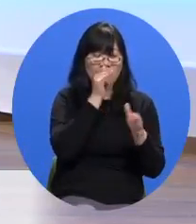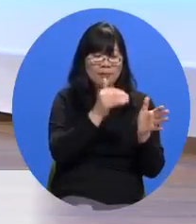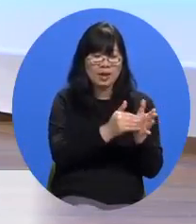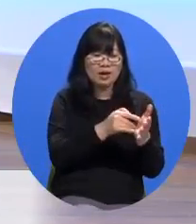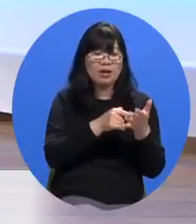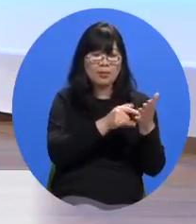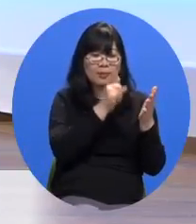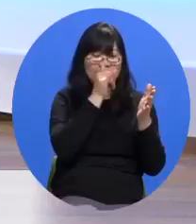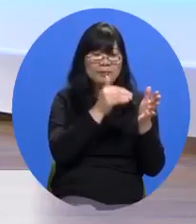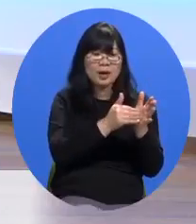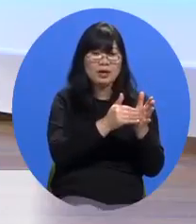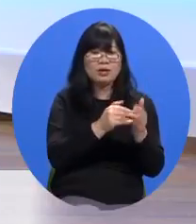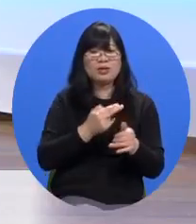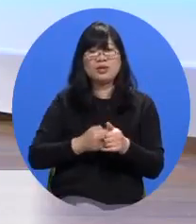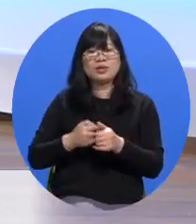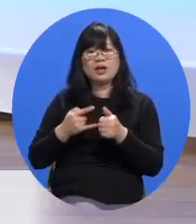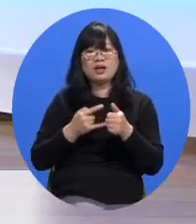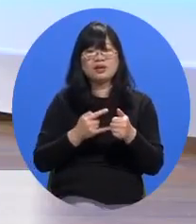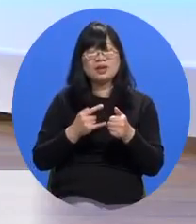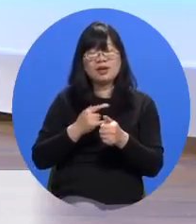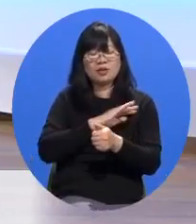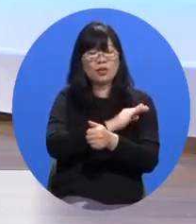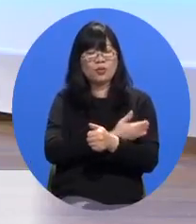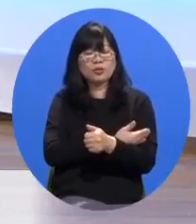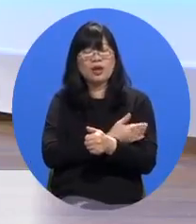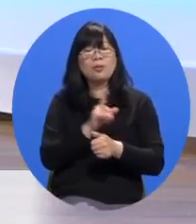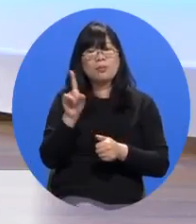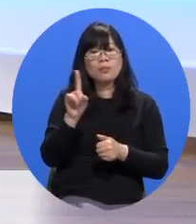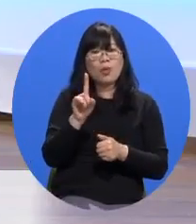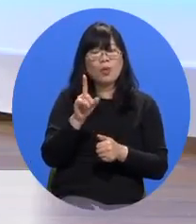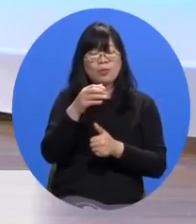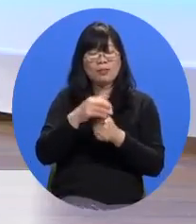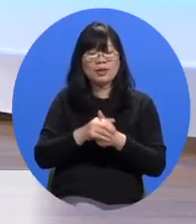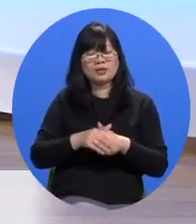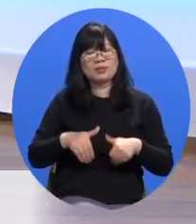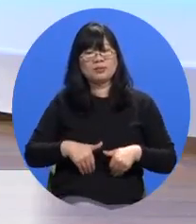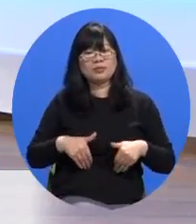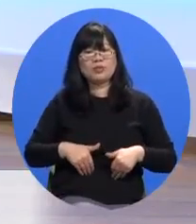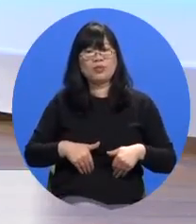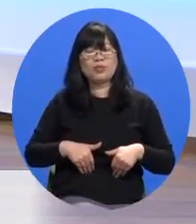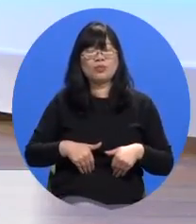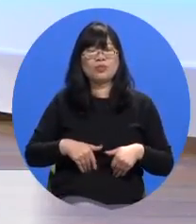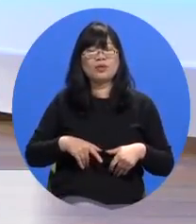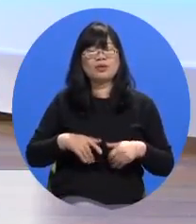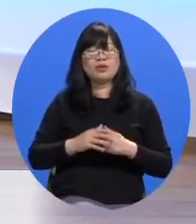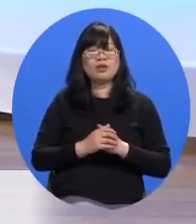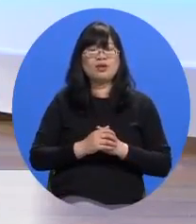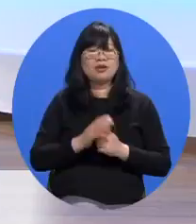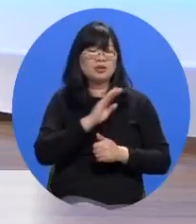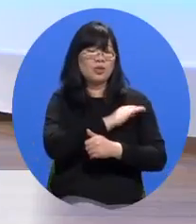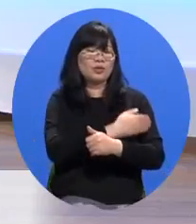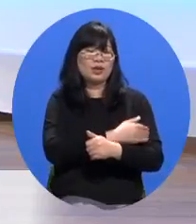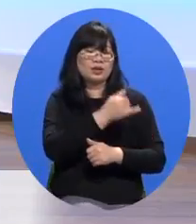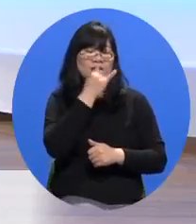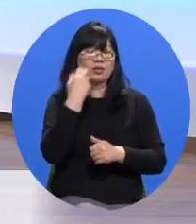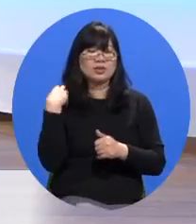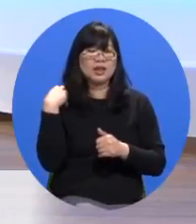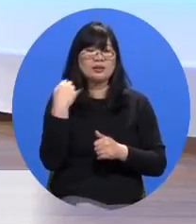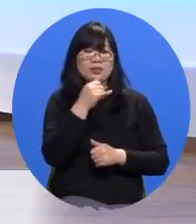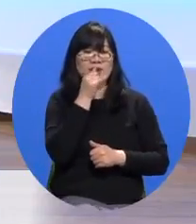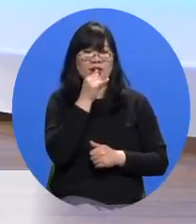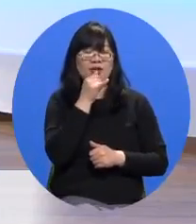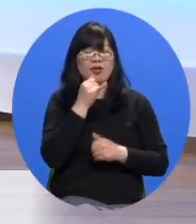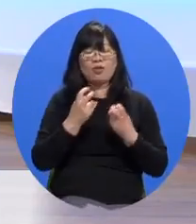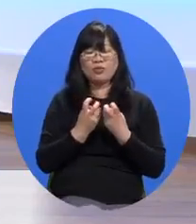되는데 이 교사들에게 어떤 권한을 부여를 해야 되고 또 그럴 때 권한이 따르면 또 책임이 따르잖아요.